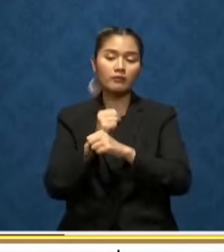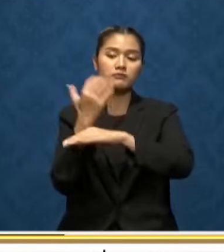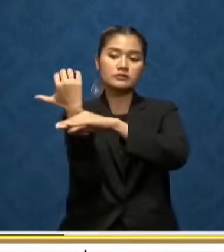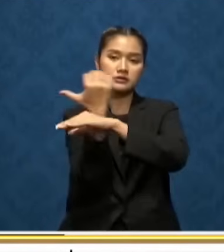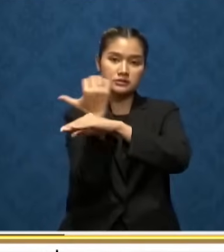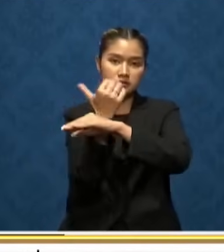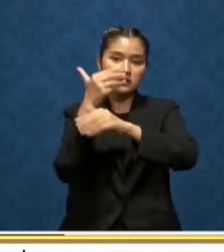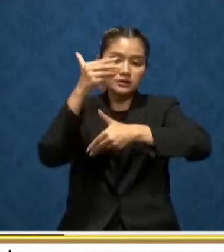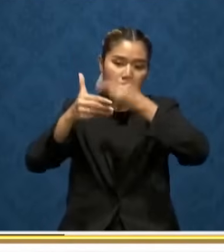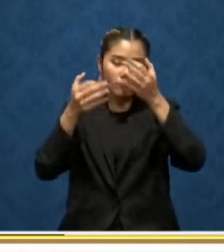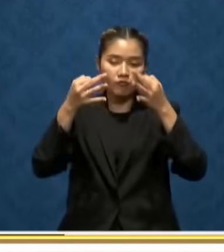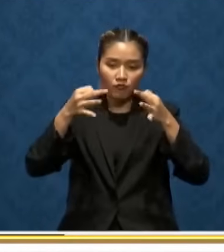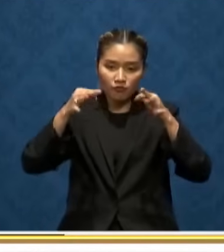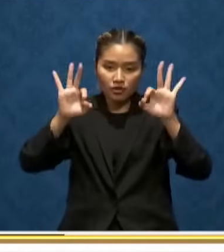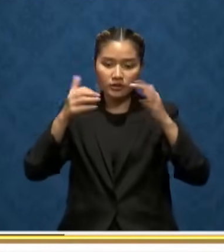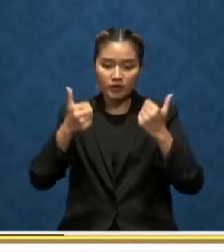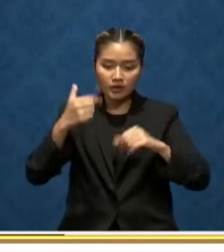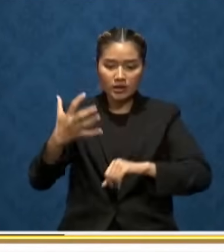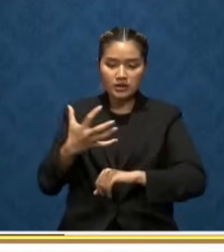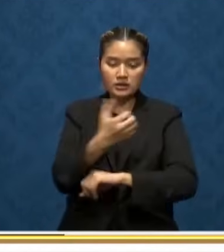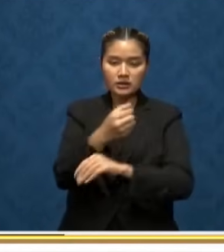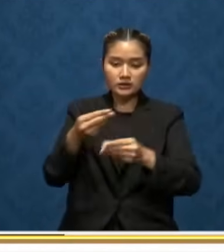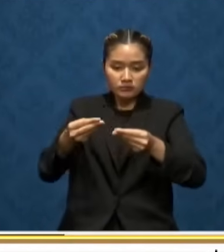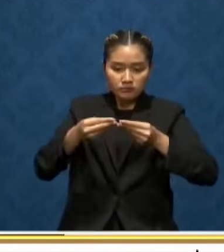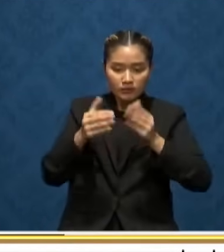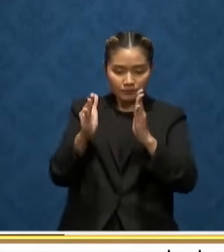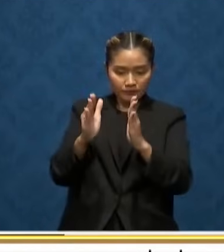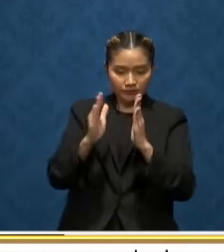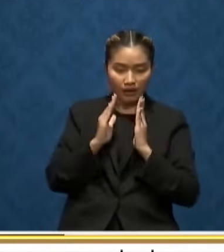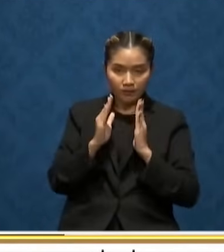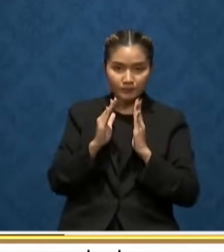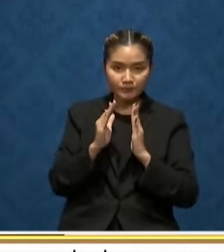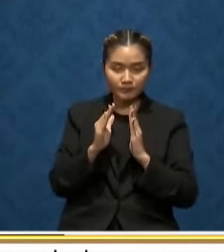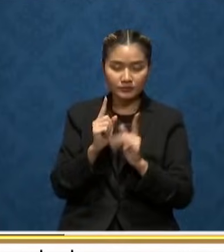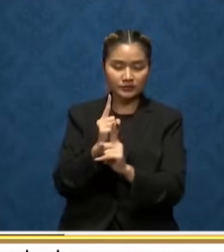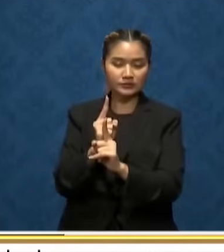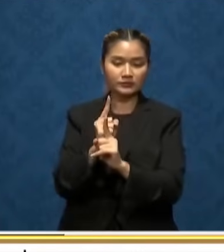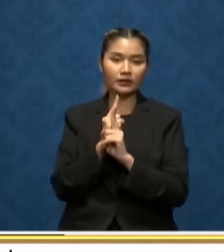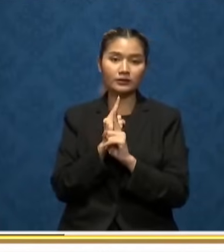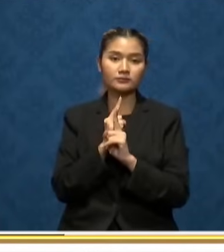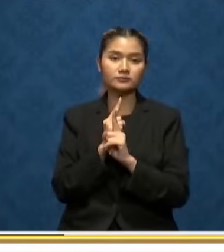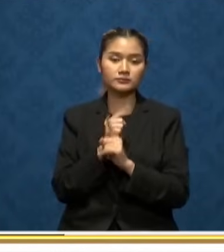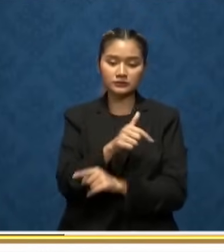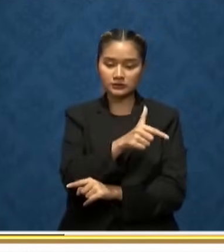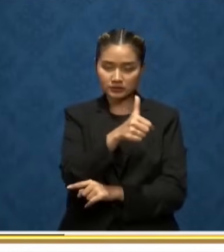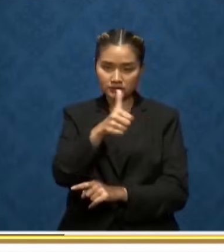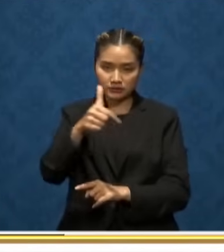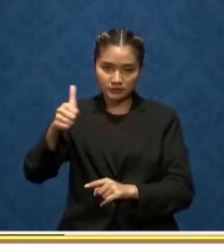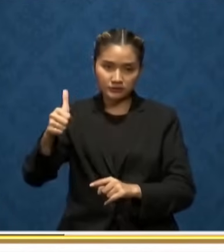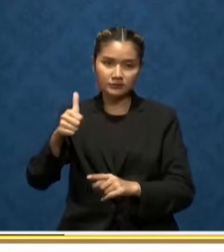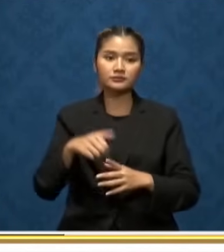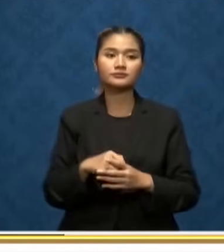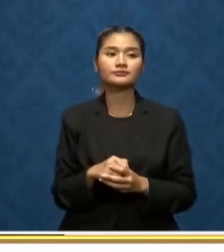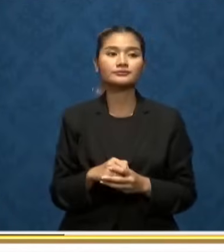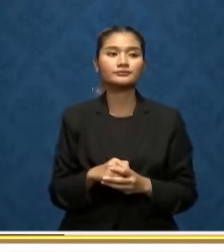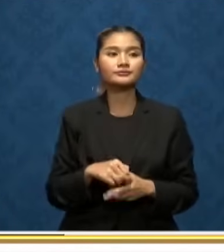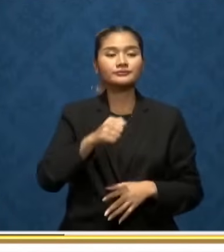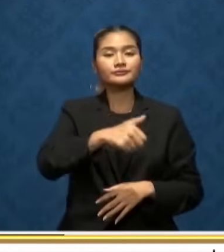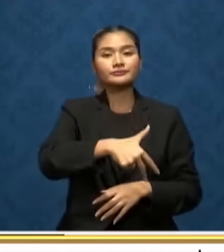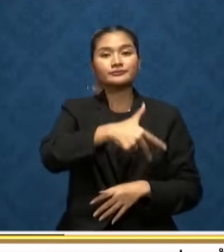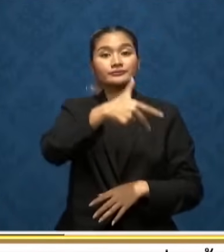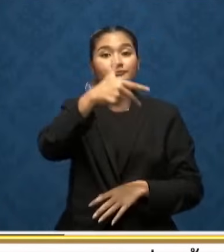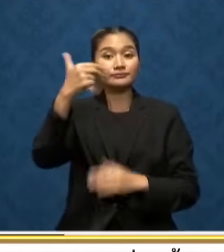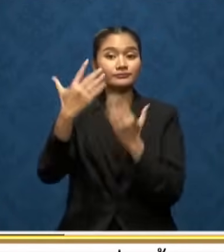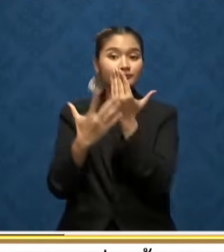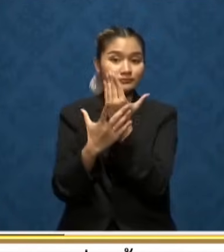พยายามที่จะยึดหลักการในการทำสื่อที่ดีเหมือนสื่อสาธารณะไทย PBS มีสภา